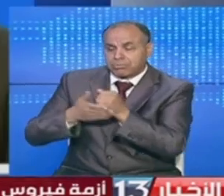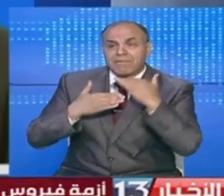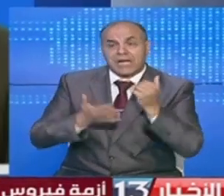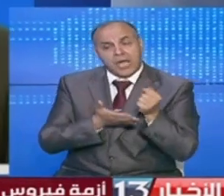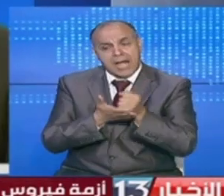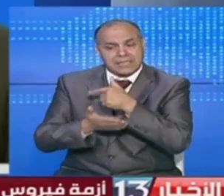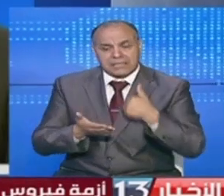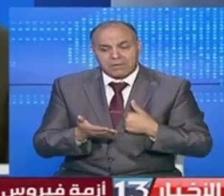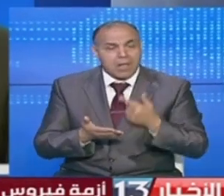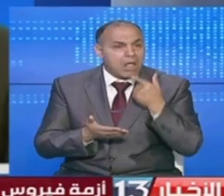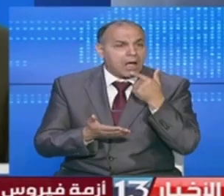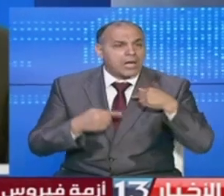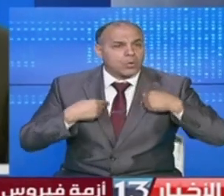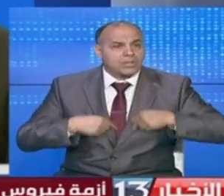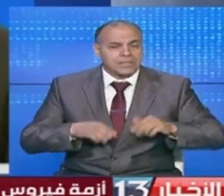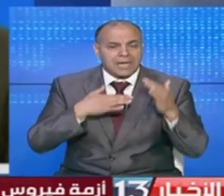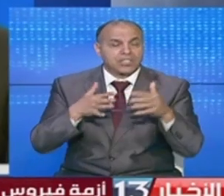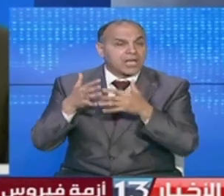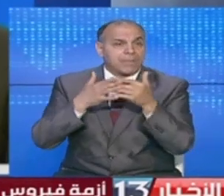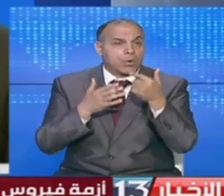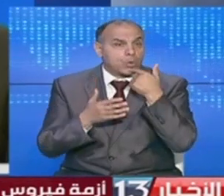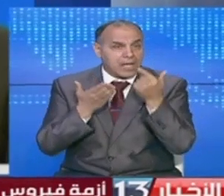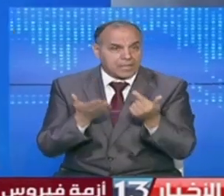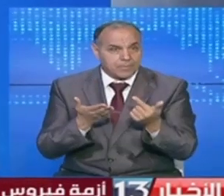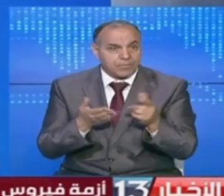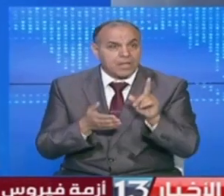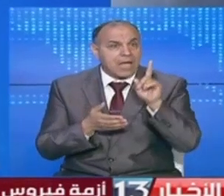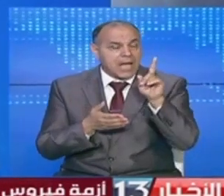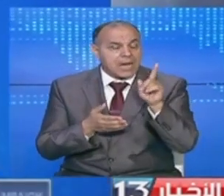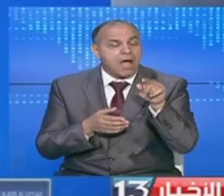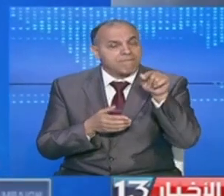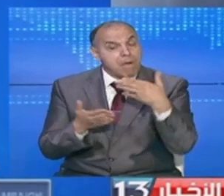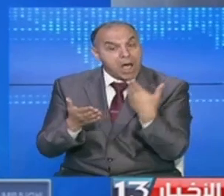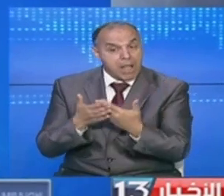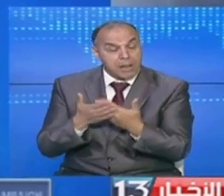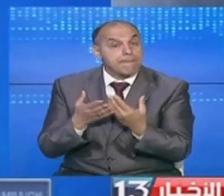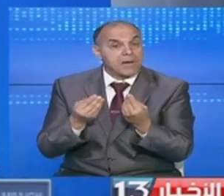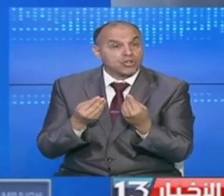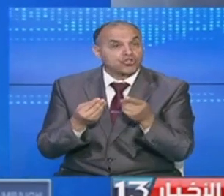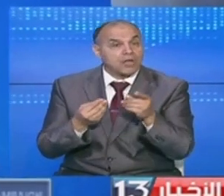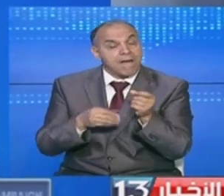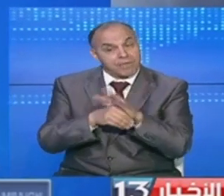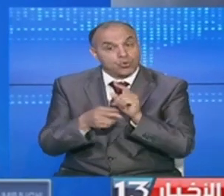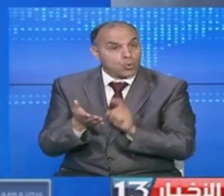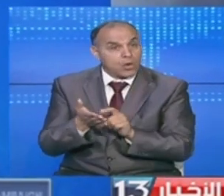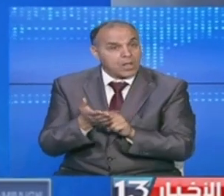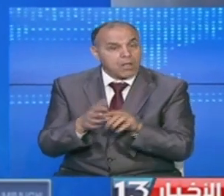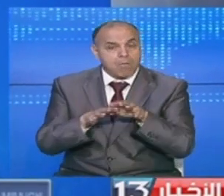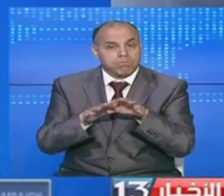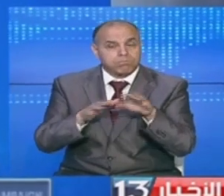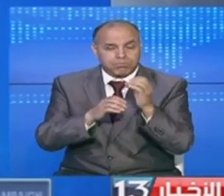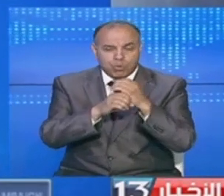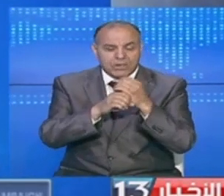الخارج. من جانبه قال وزير الخارجية الأمريكي مايك بومبيو إن هناك أدلة كثيرة على أن الفيروس نشأ في